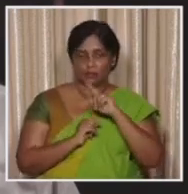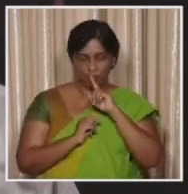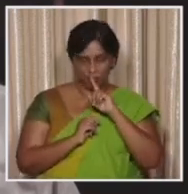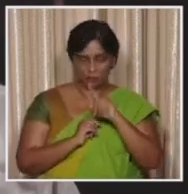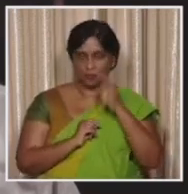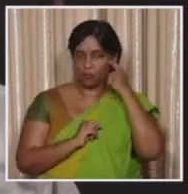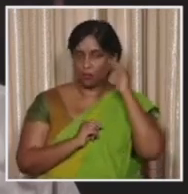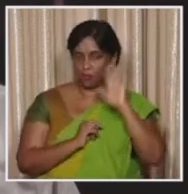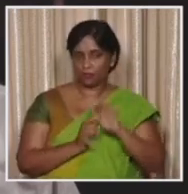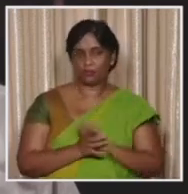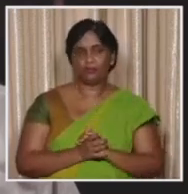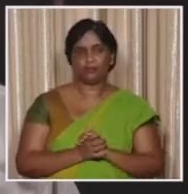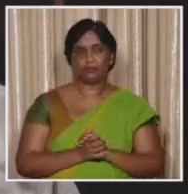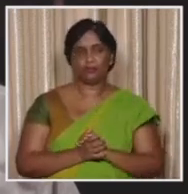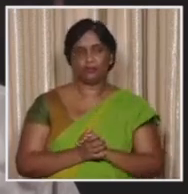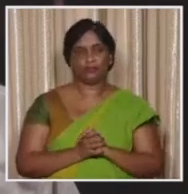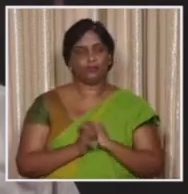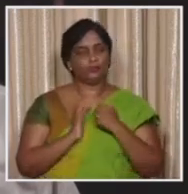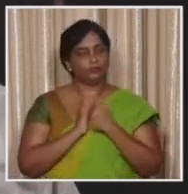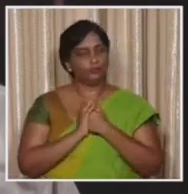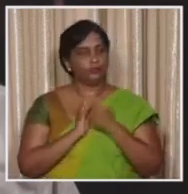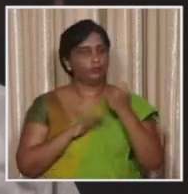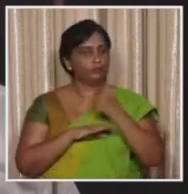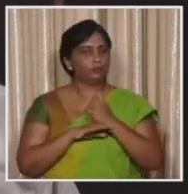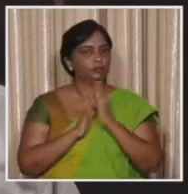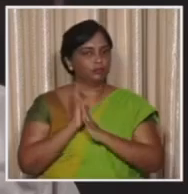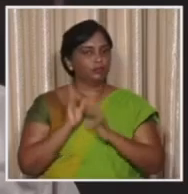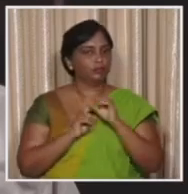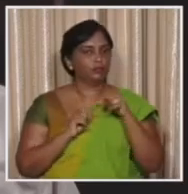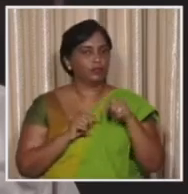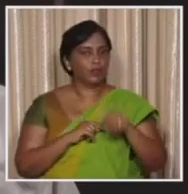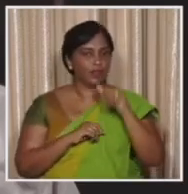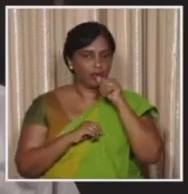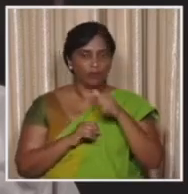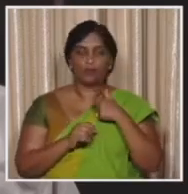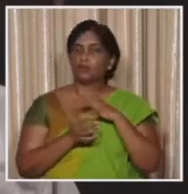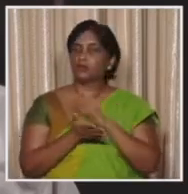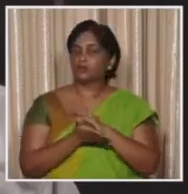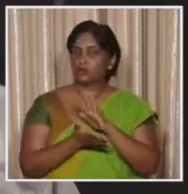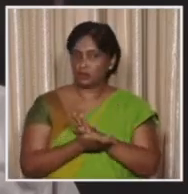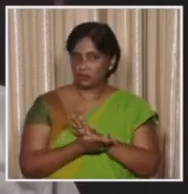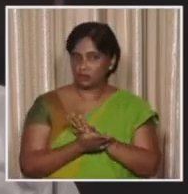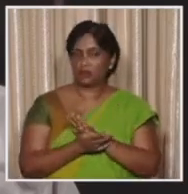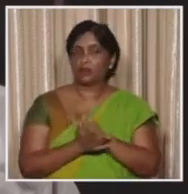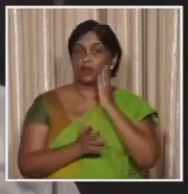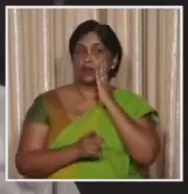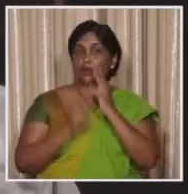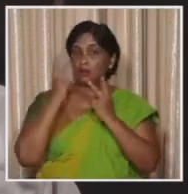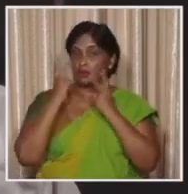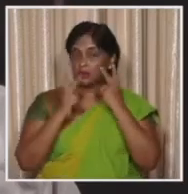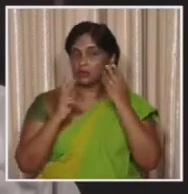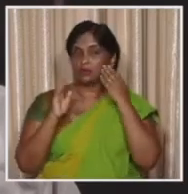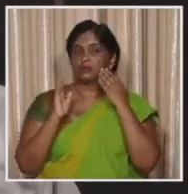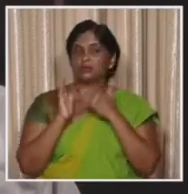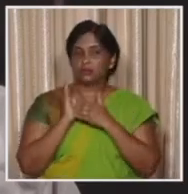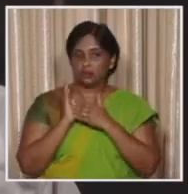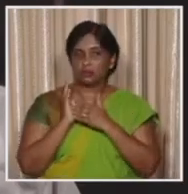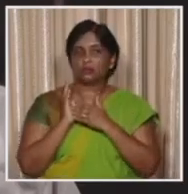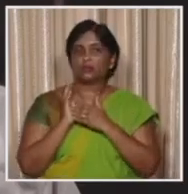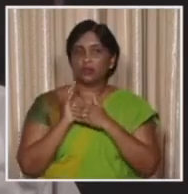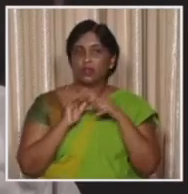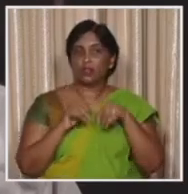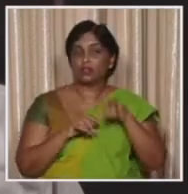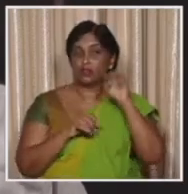කරන්නටත් බලාපොරොත්තු වෙනවා. ගරු මුලසුන පුර මන්ත්‍රීතුමනි, අද ඇත්තසෙම සතුටු වෙනවා සංචාරක ශේත්‍රයේ සම්බන්ධයෙන්